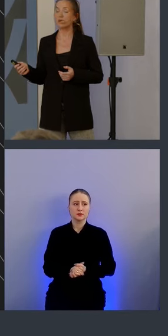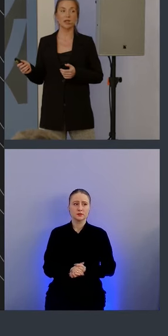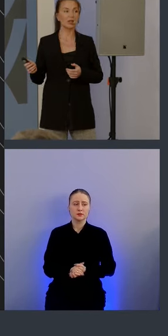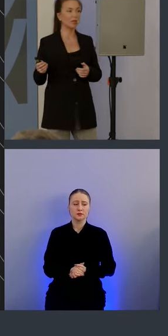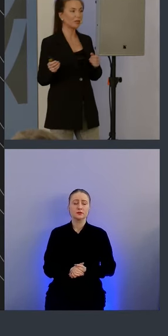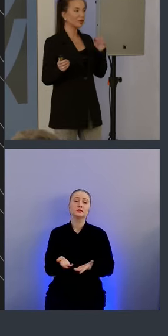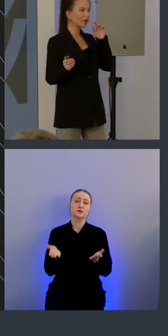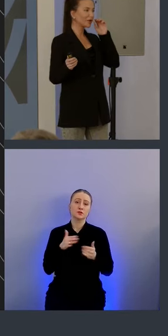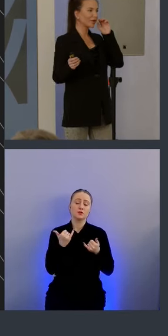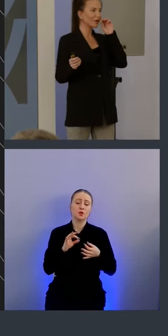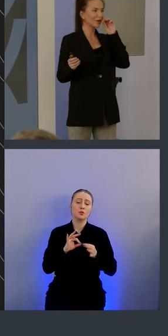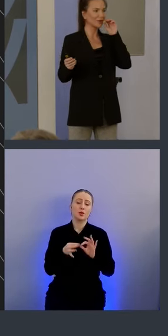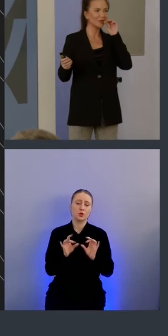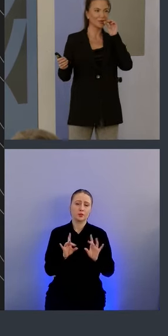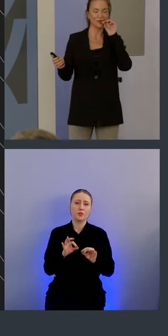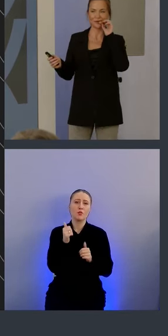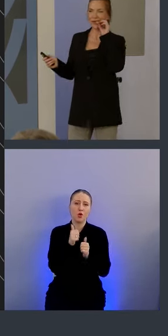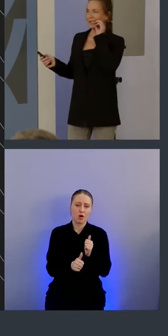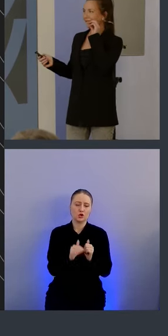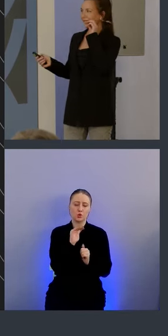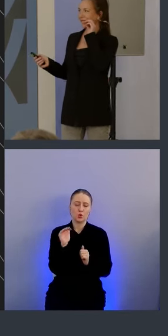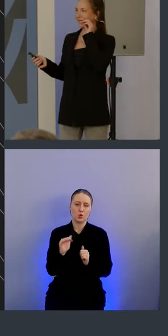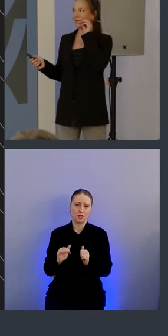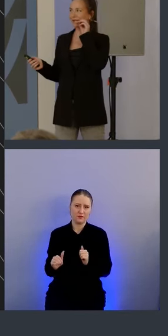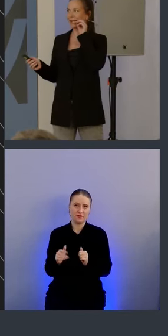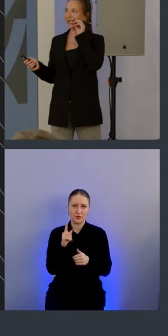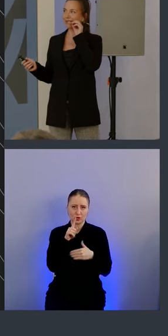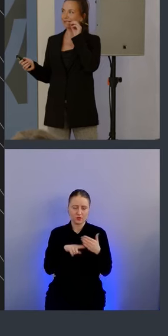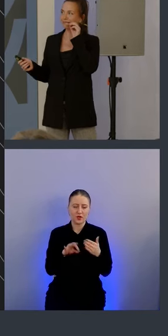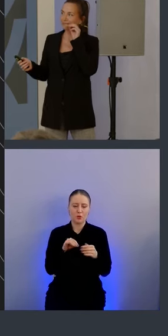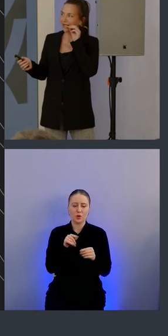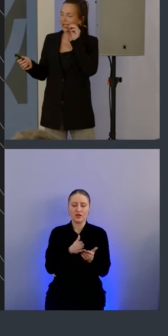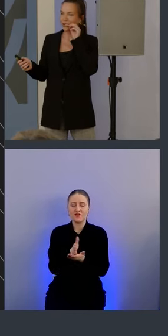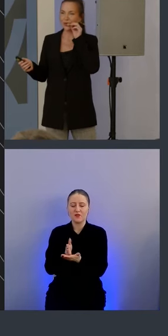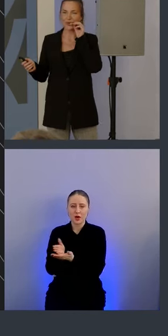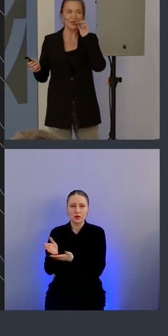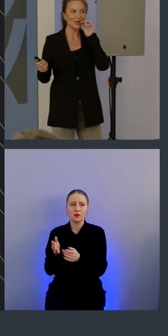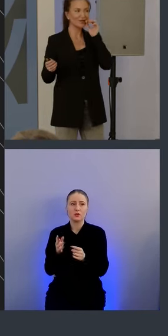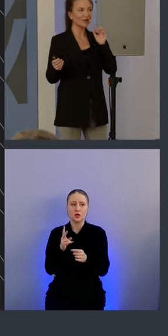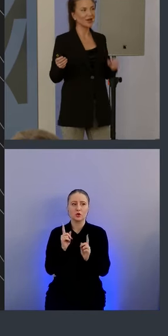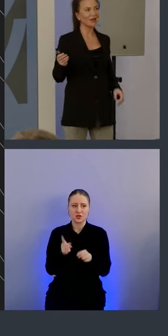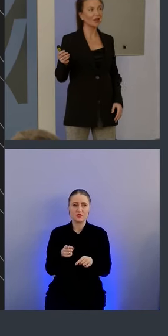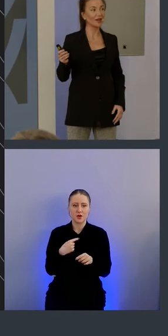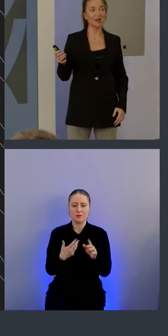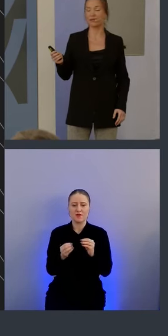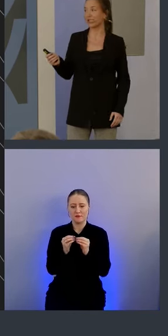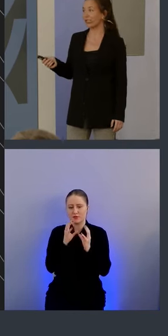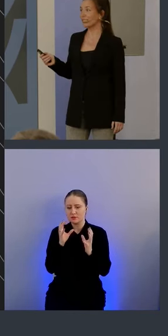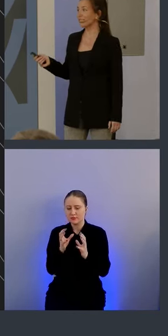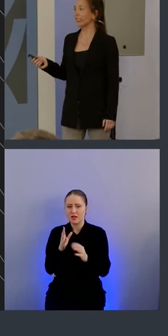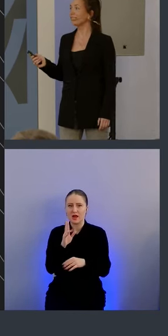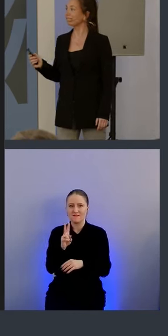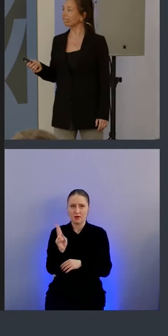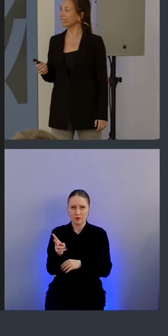Ну и давайте теперь подробненько по каждому уровню доверия и по тем факторам, которые поддержаны в ВК-ID для каждого из